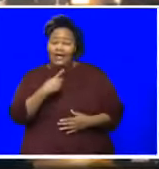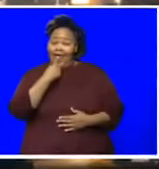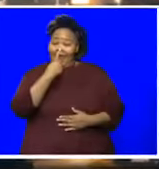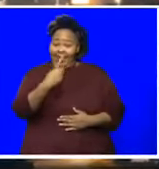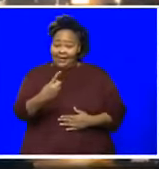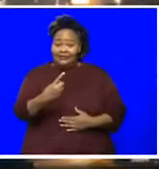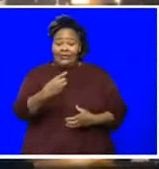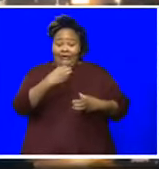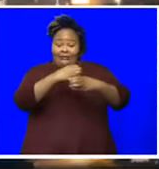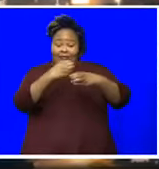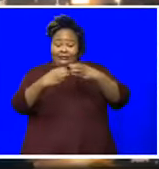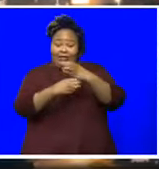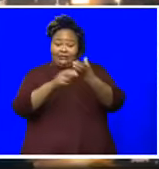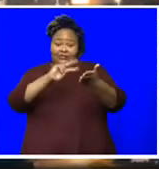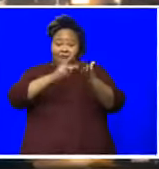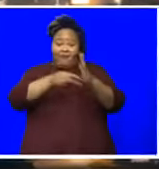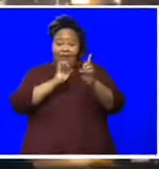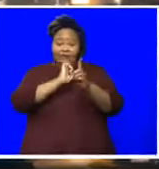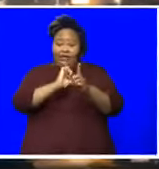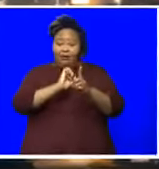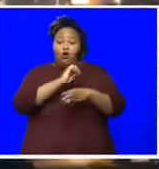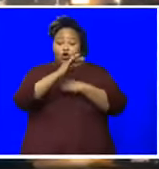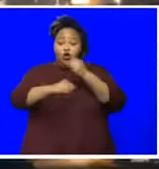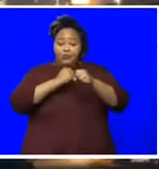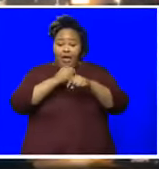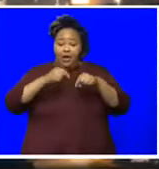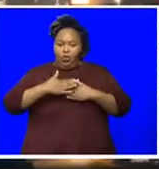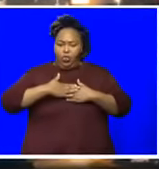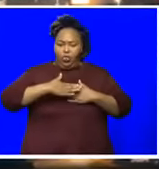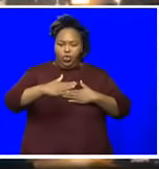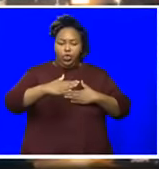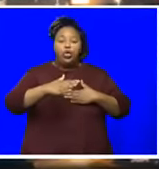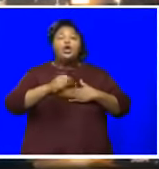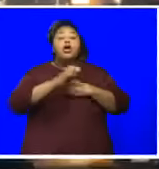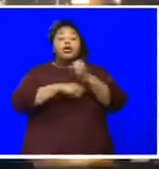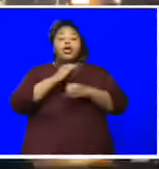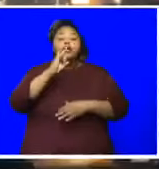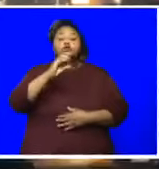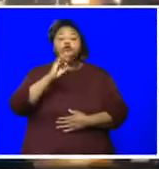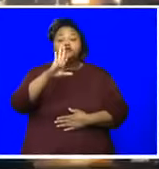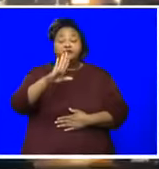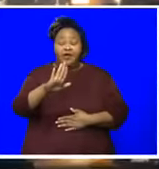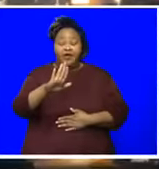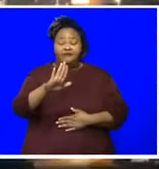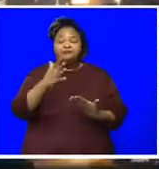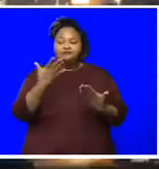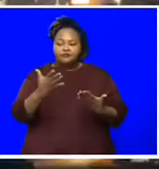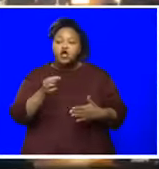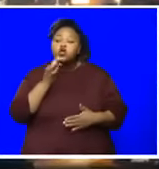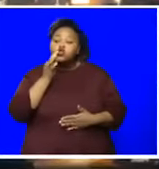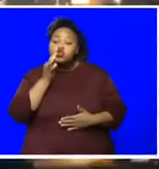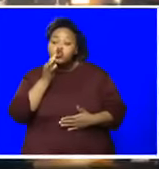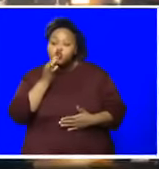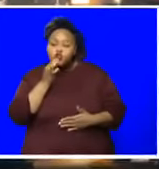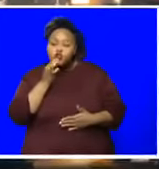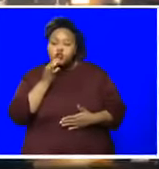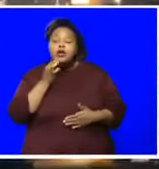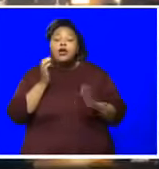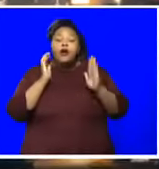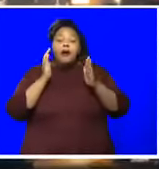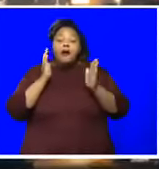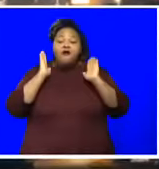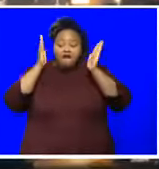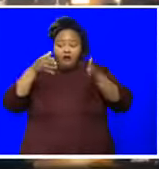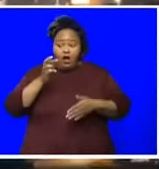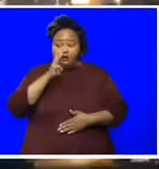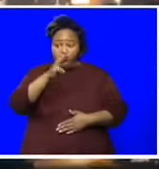lwayo lokusebenza lwalonyaka kuya eminyakeni wanga 2025 lutawubuka kakhulu ukuthuthukisa lwati lwabantu labasha kute buchwephesha